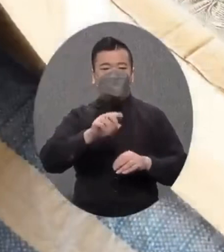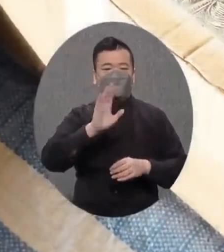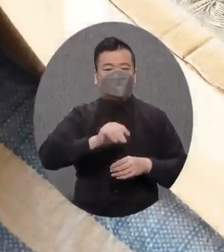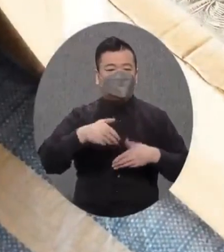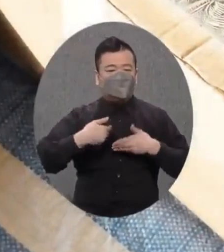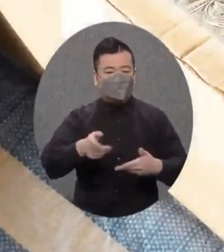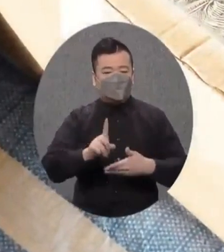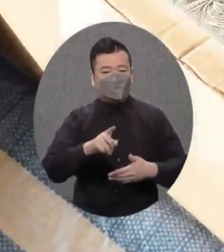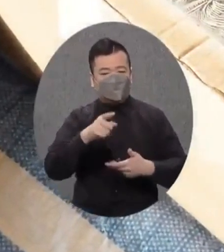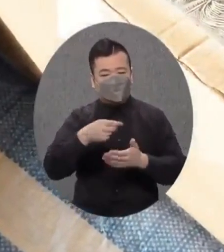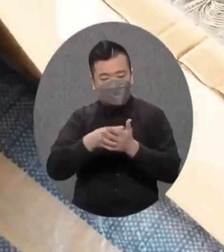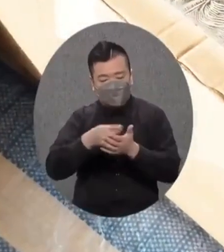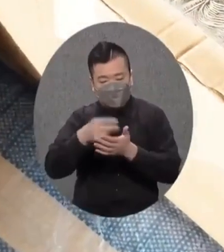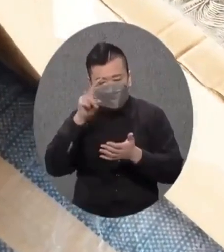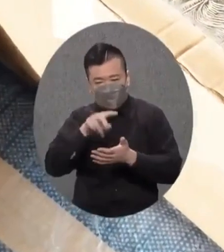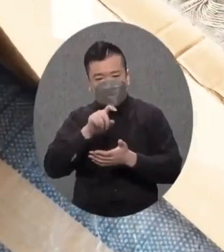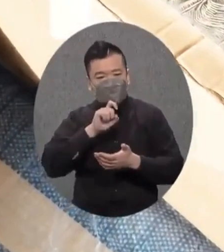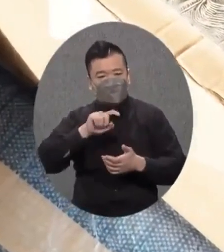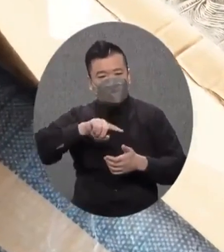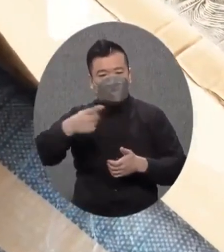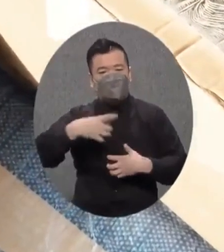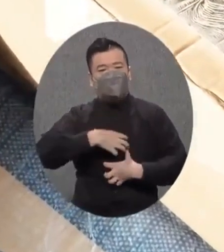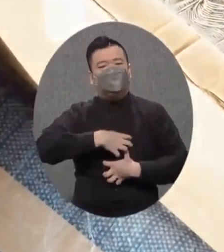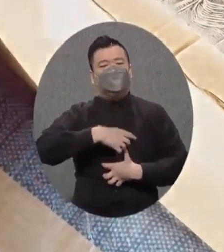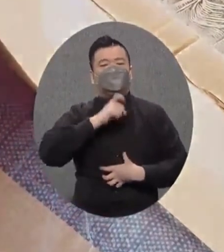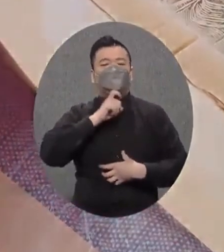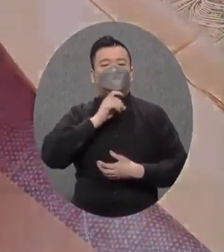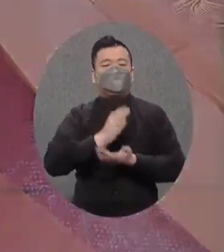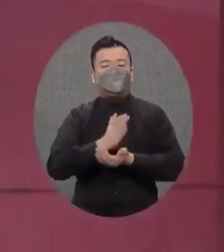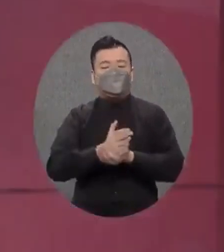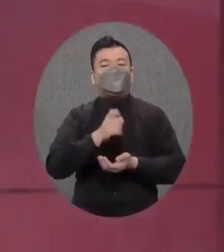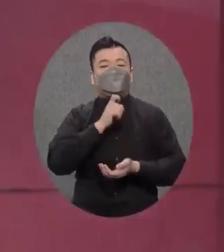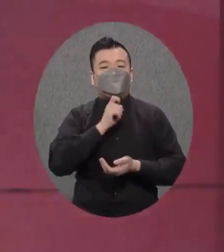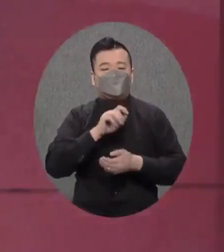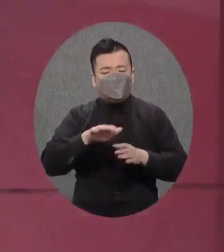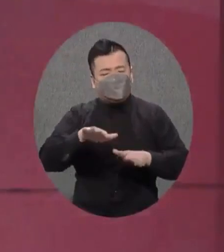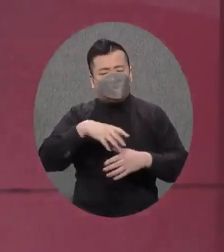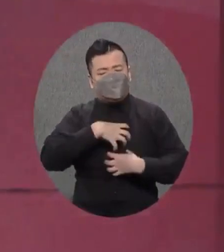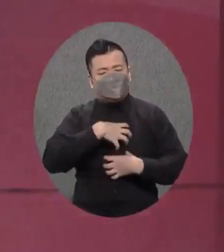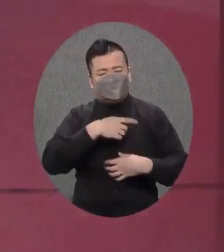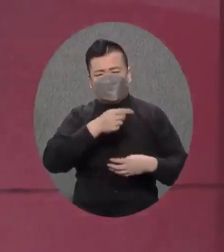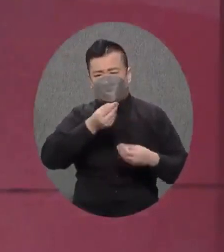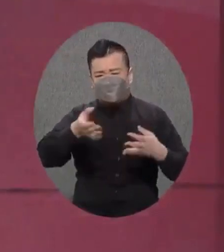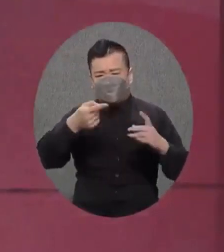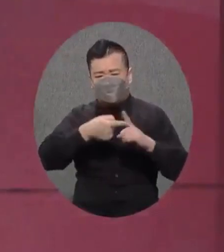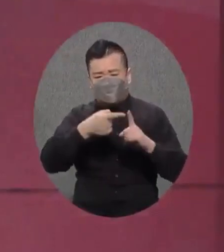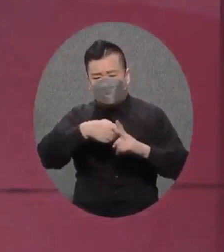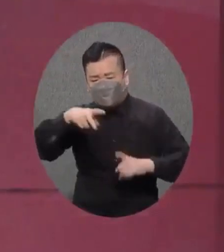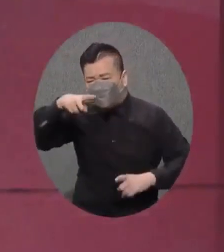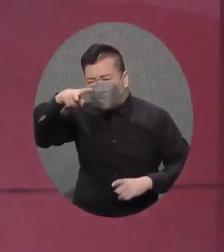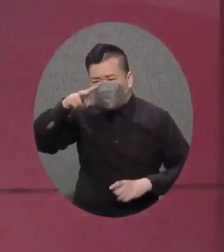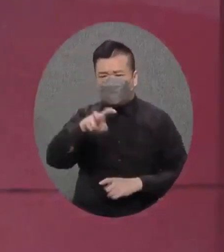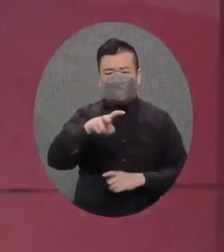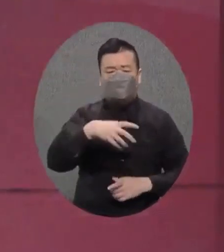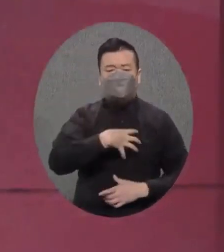予它的圖像另外一個層次 的意思在這裡，或者是質感在這裡，被觀眾去